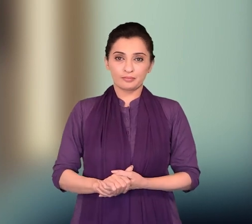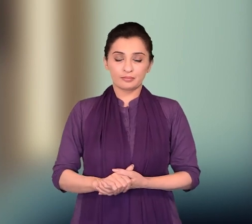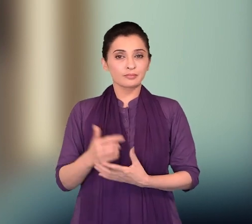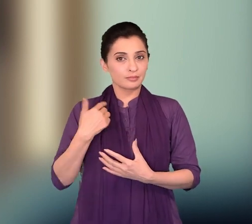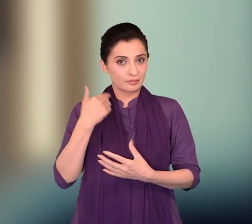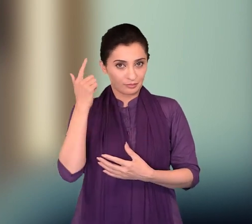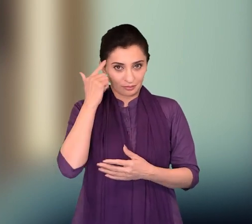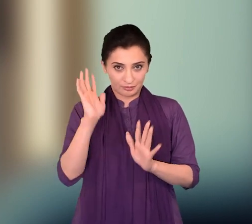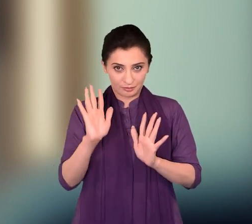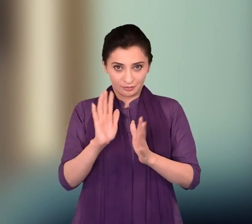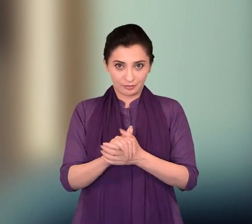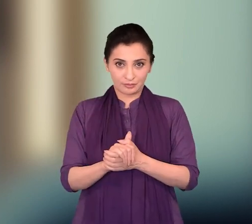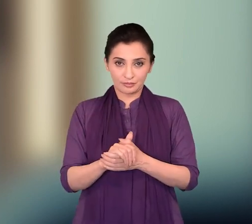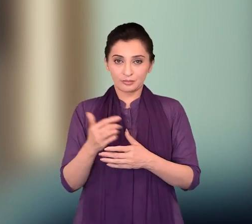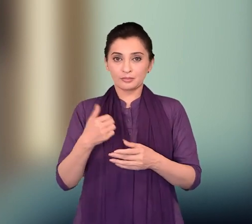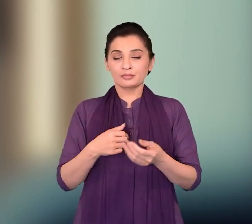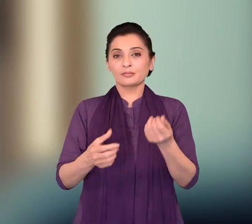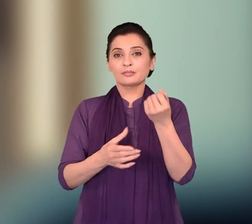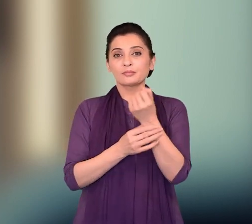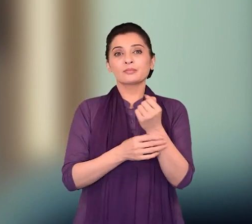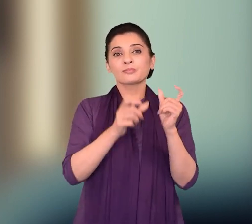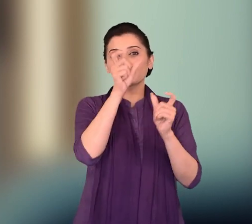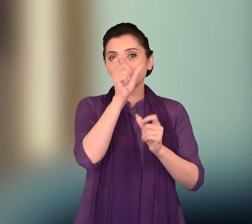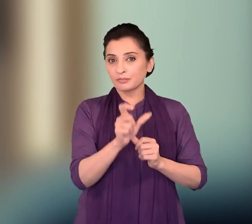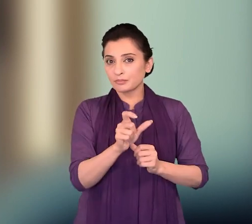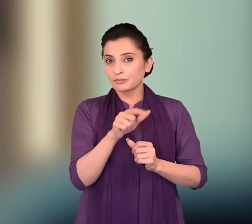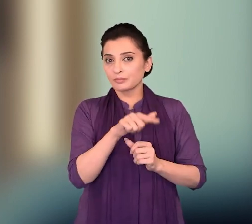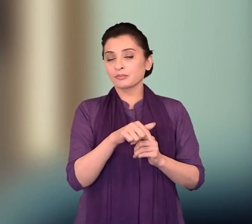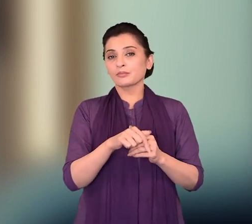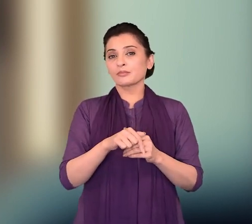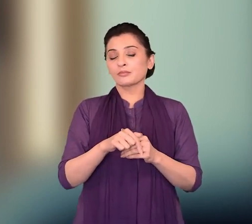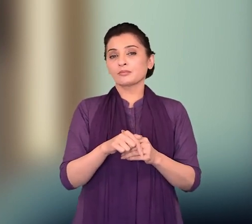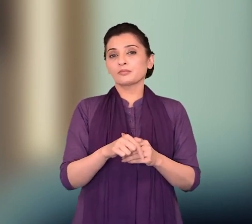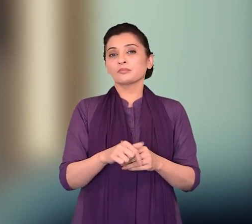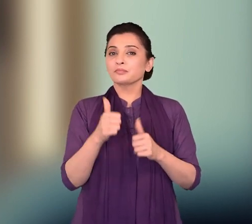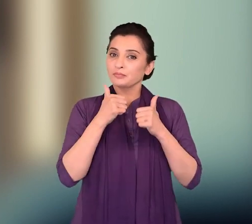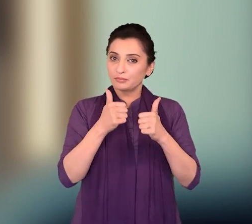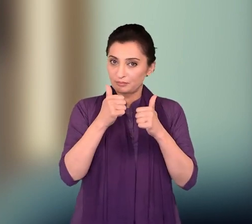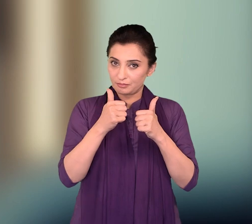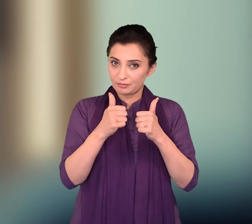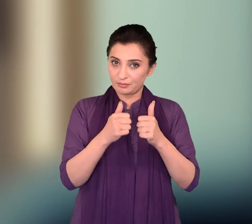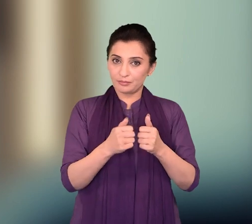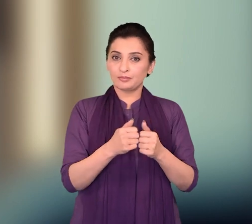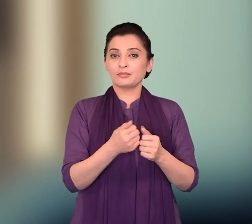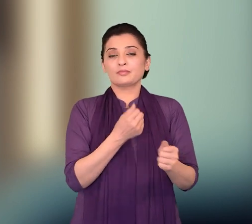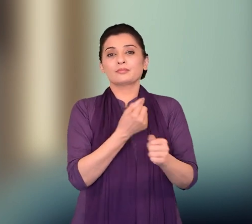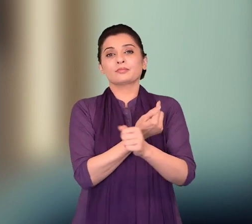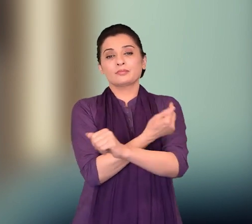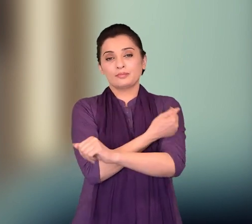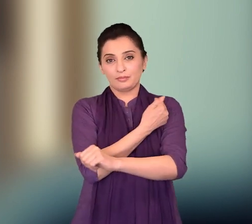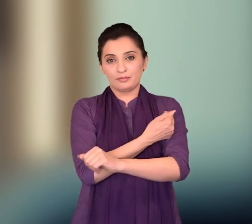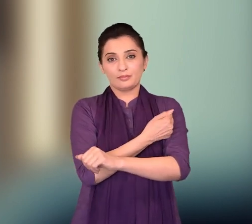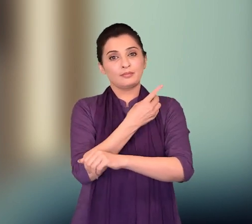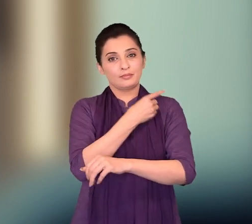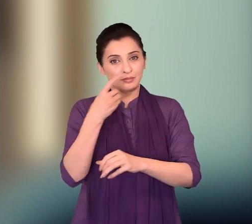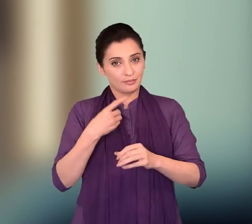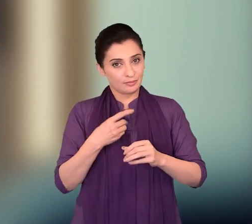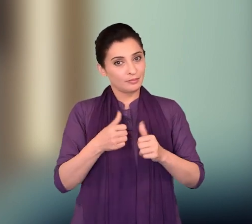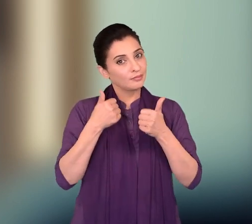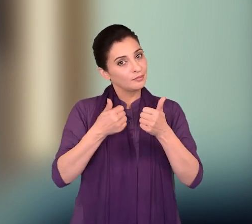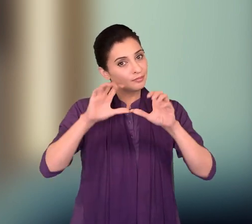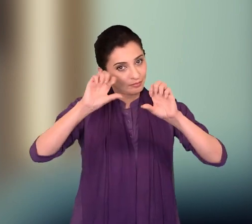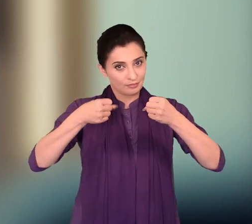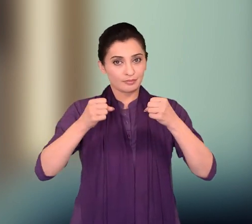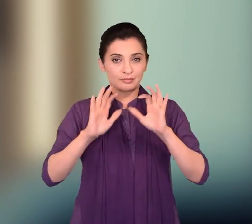تو مجھے یہ لگتا ہے کہ میں ایک پیشنٹ کو زیادہ اچھے طریقے سے دیکھ سکتی ہوں الحمدللہ.